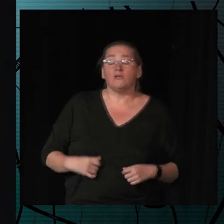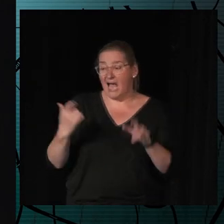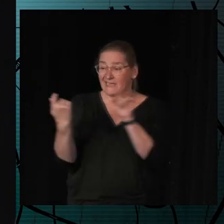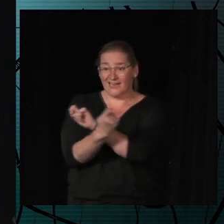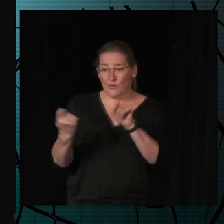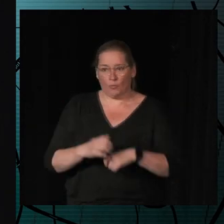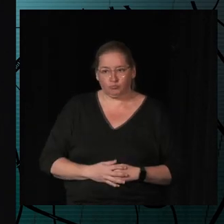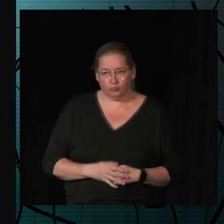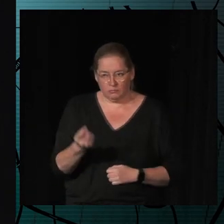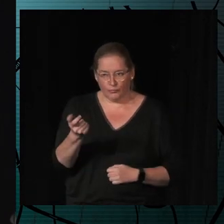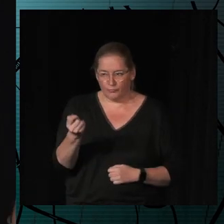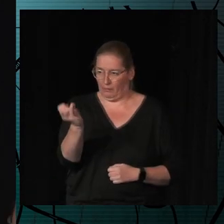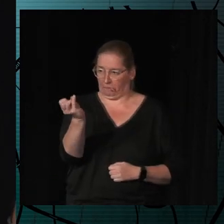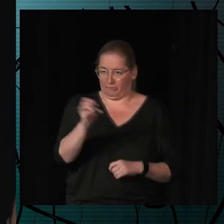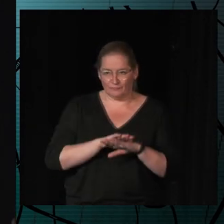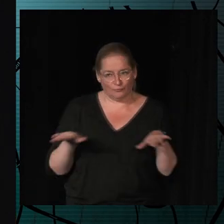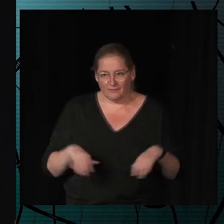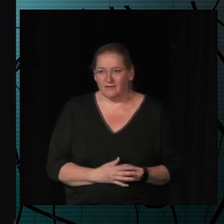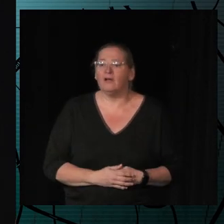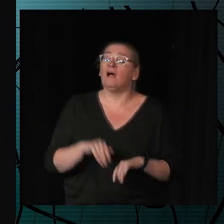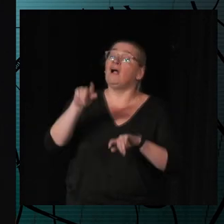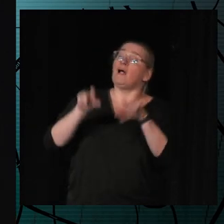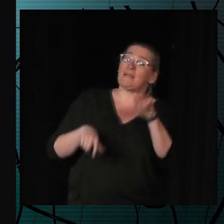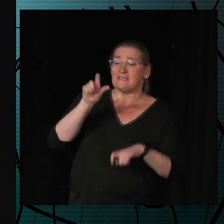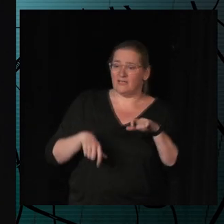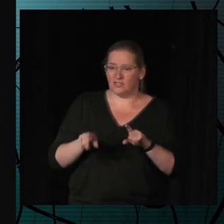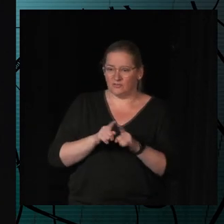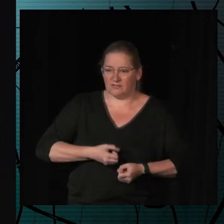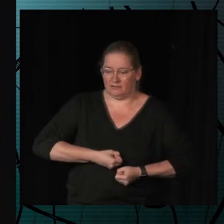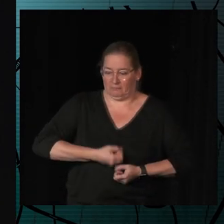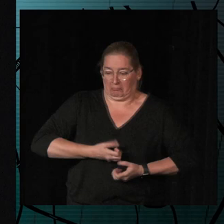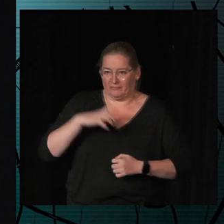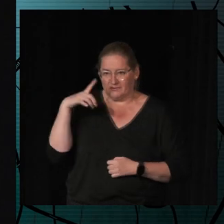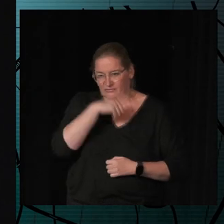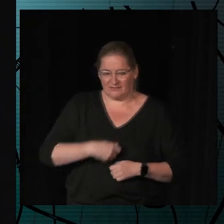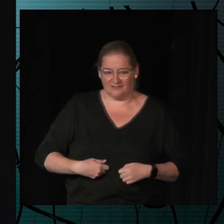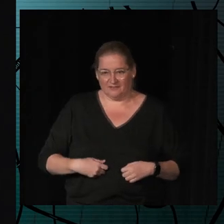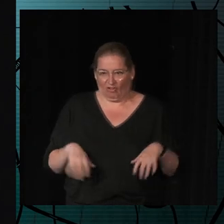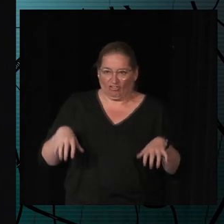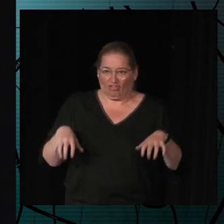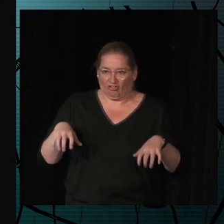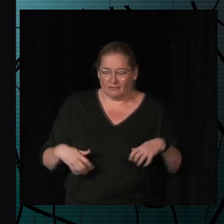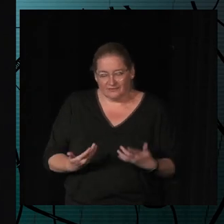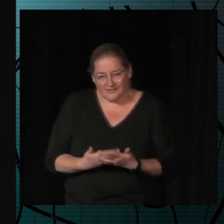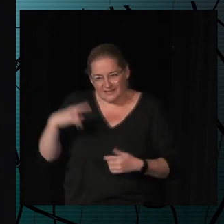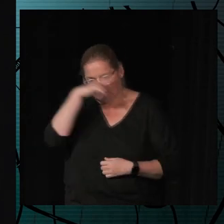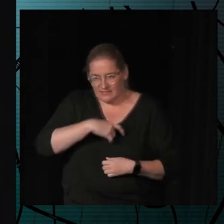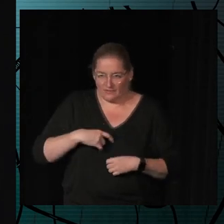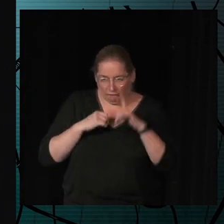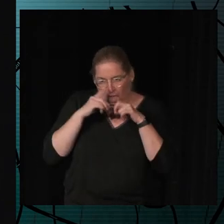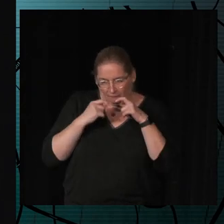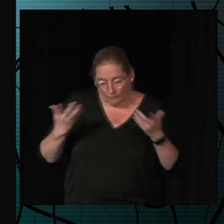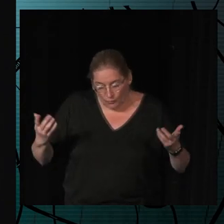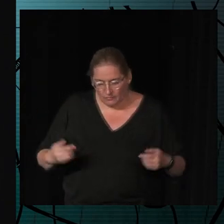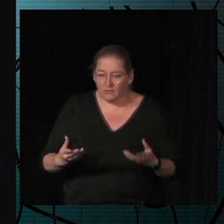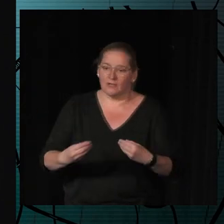dialogue et les personnages ont beaucoup plus de problèmes d'élocution on est sur quelque chose de vraiment oui de vraiment très très crispant